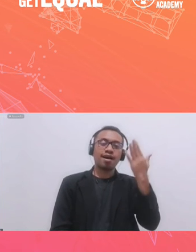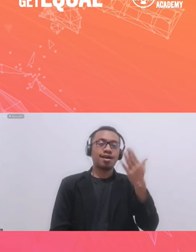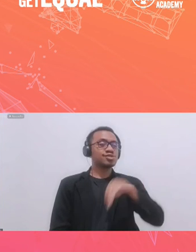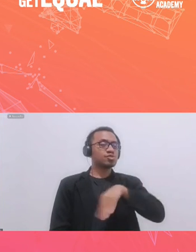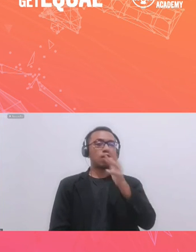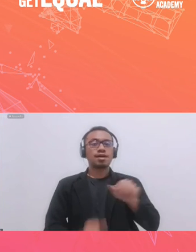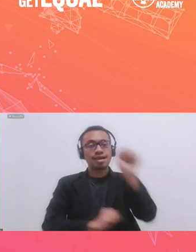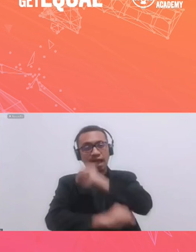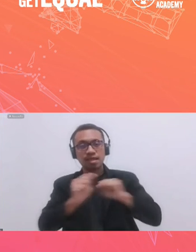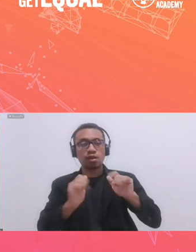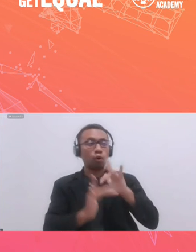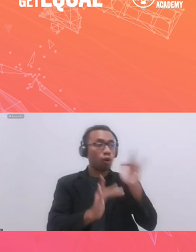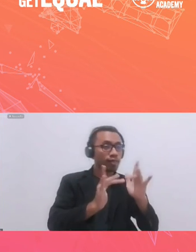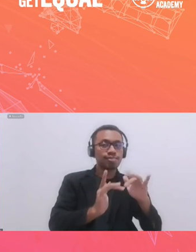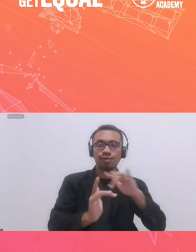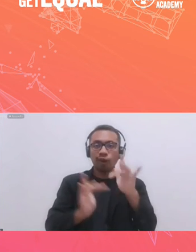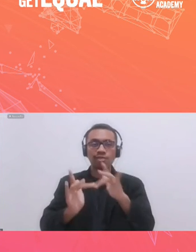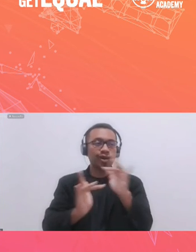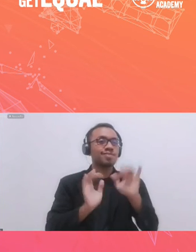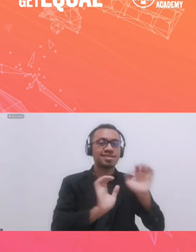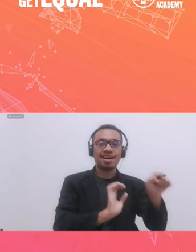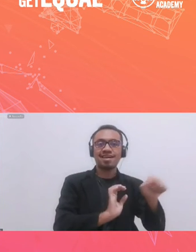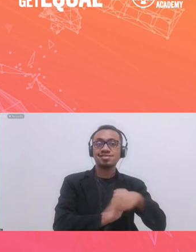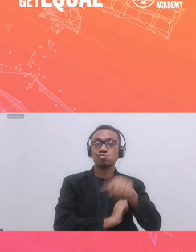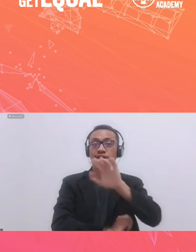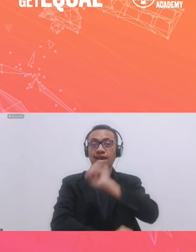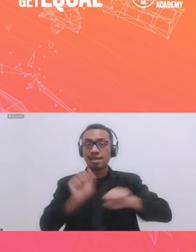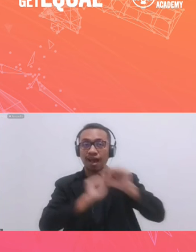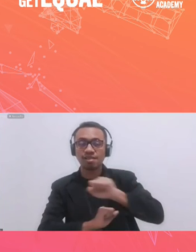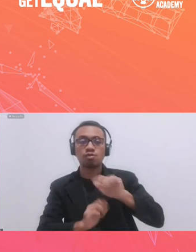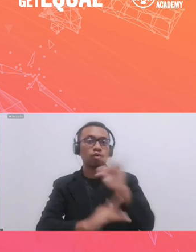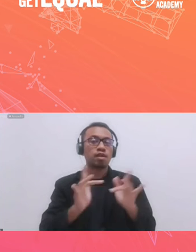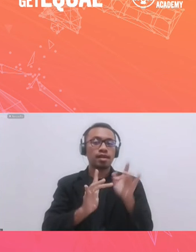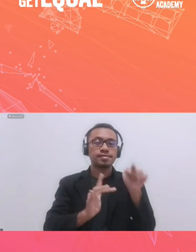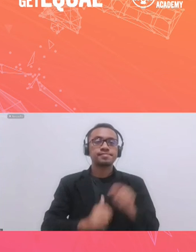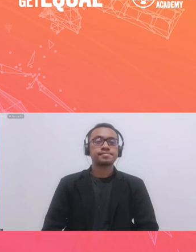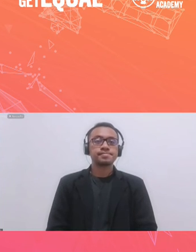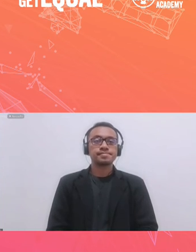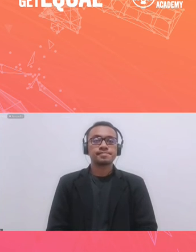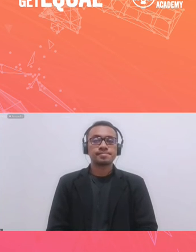digital nih, secara online. Nah, kalau kita lihat